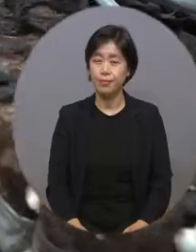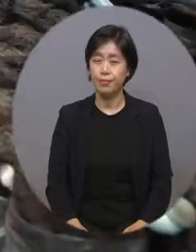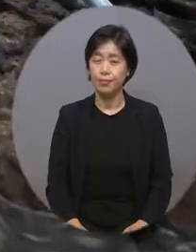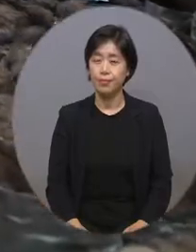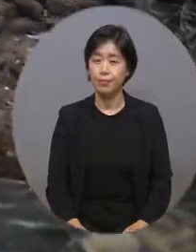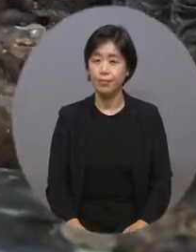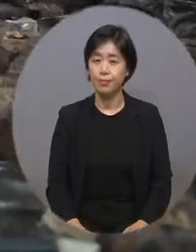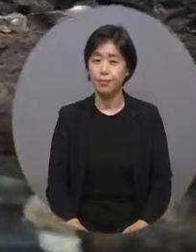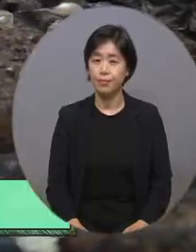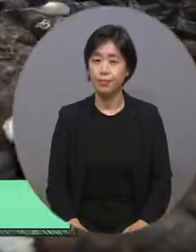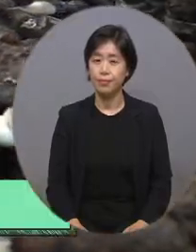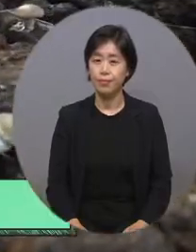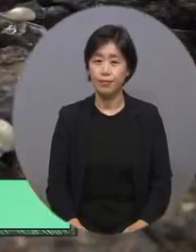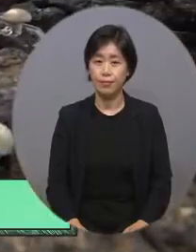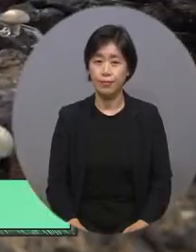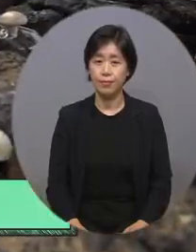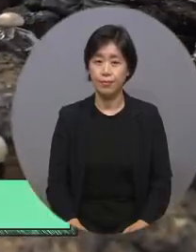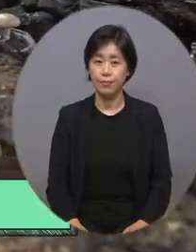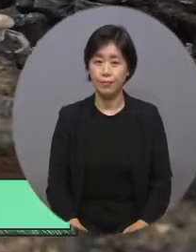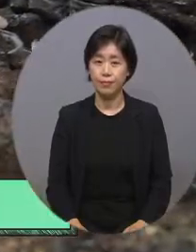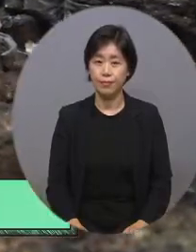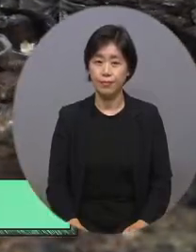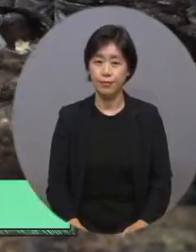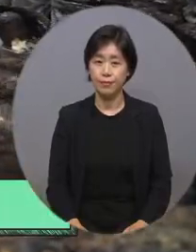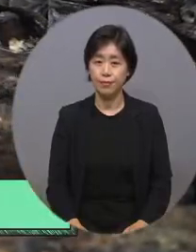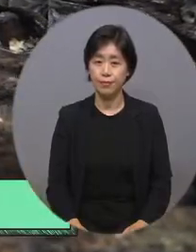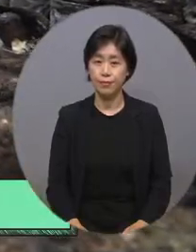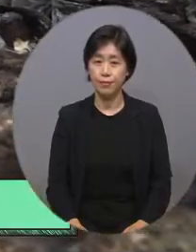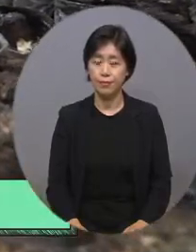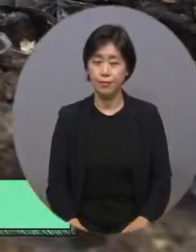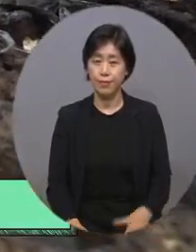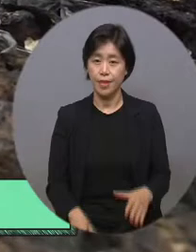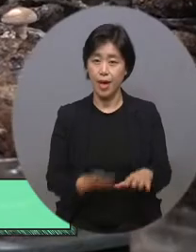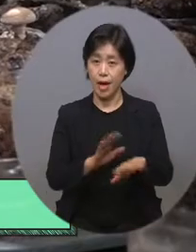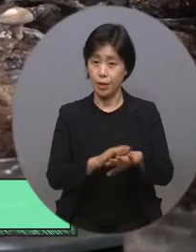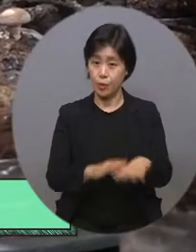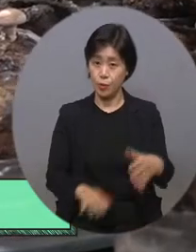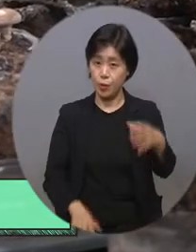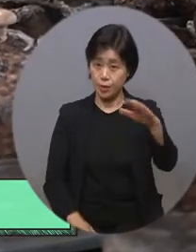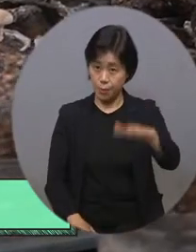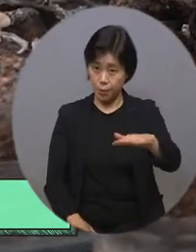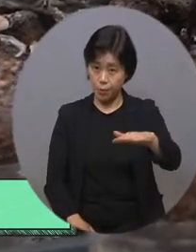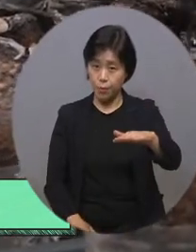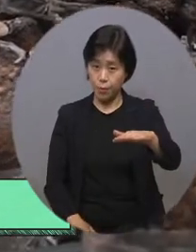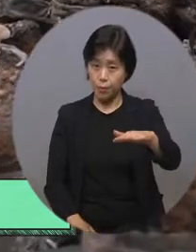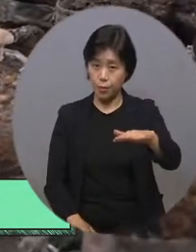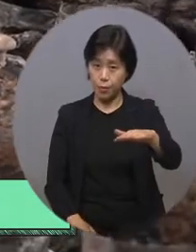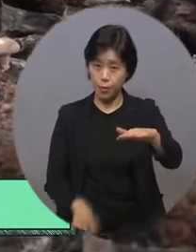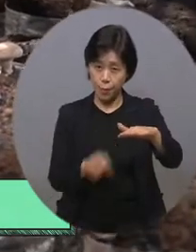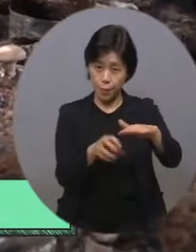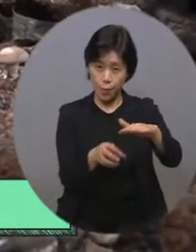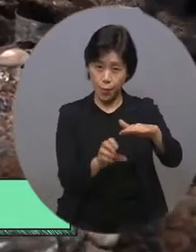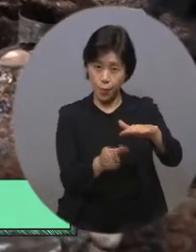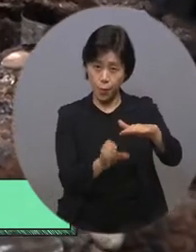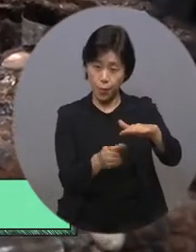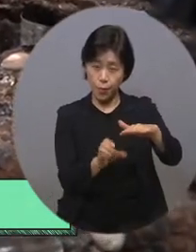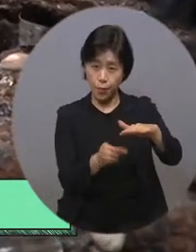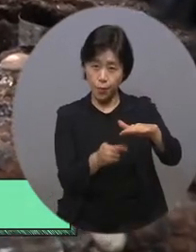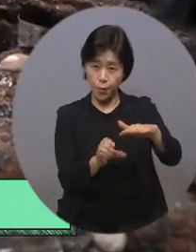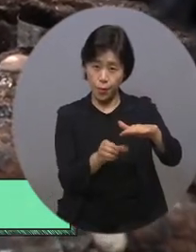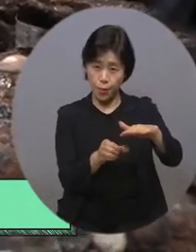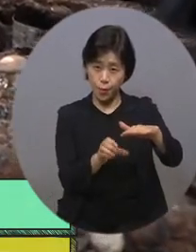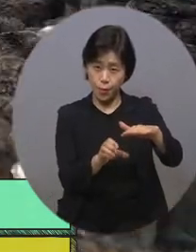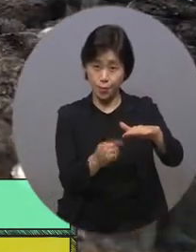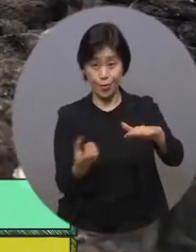네. 다섯 개는 뭐, 네. 한 손으로 잡고, 한 손으로 잡고, 양쪽으로. 네.